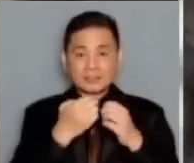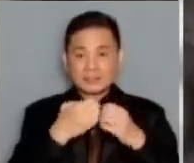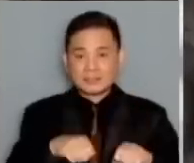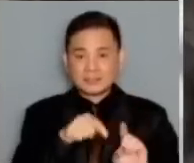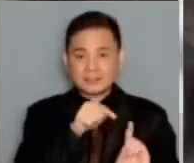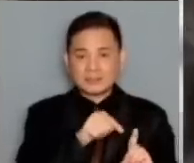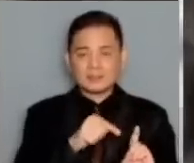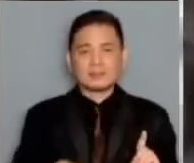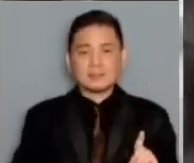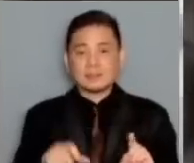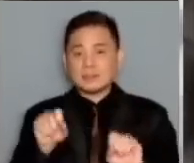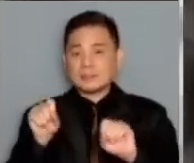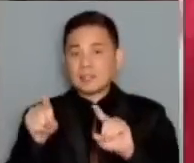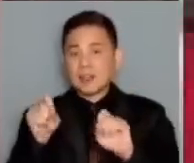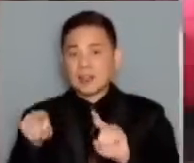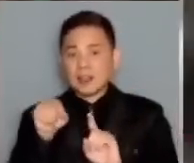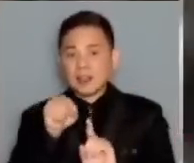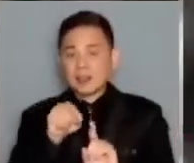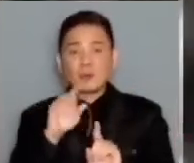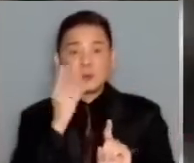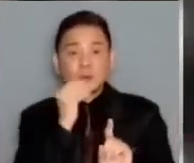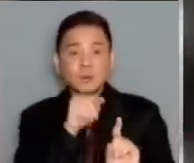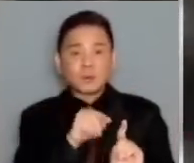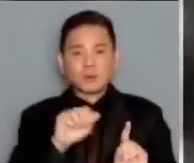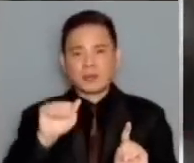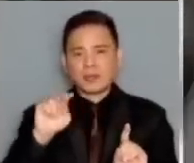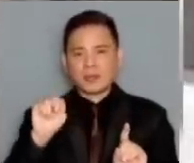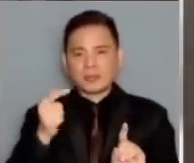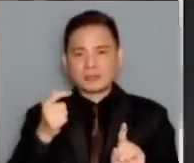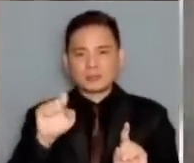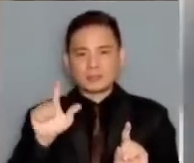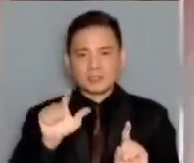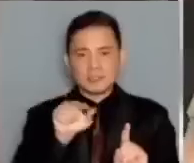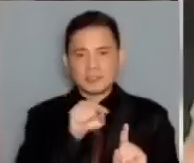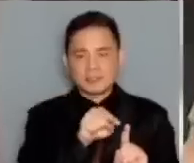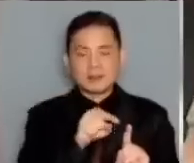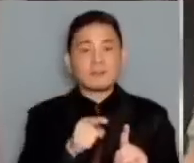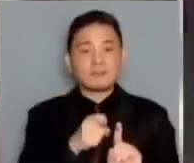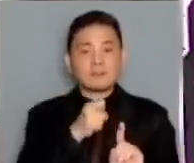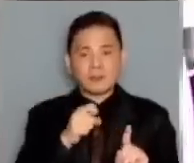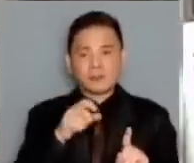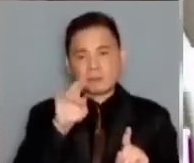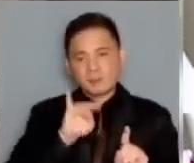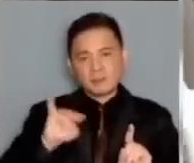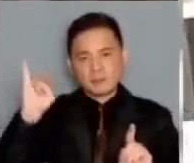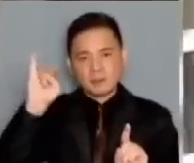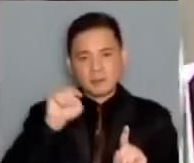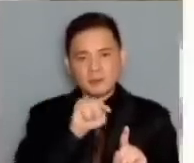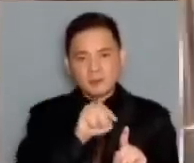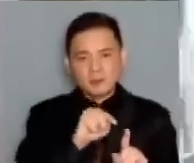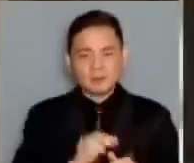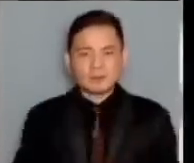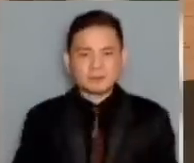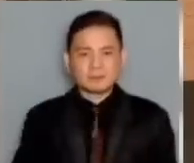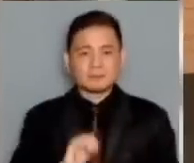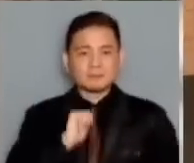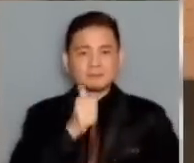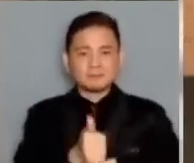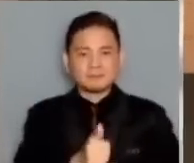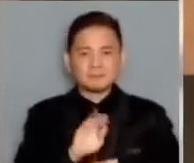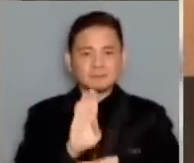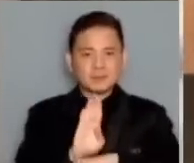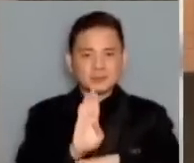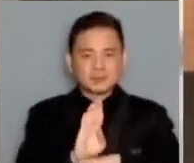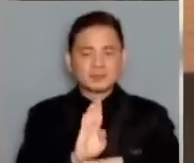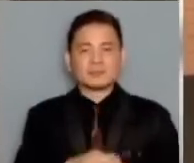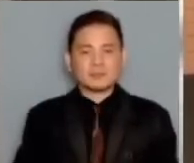ng flight attendant na si Angel na tubong San Nicolas, Ilocos Norte. Sinimulan niya ang negosyo bilang food stall nang mawalan